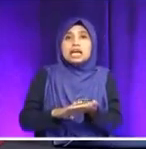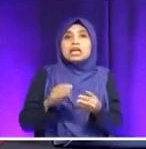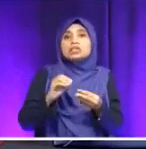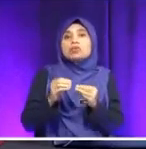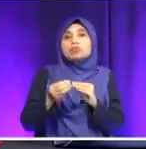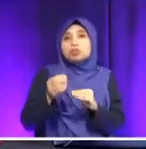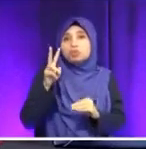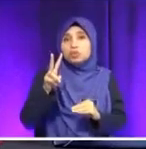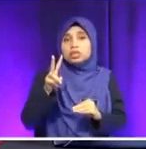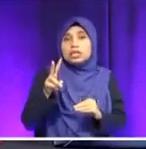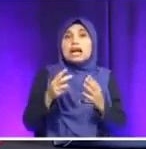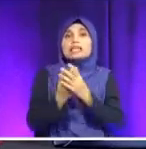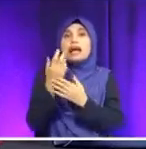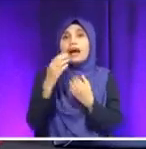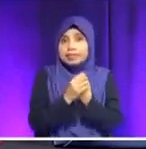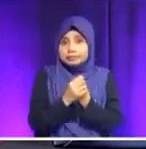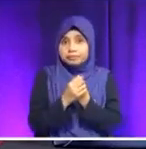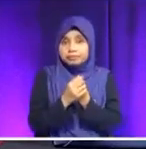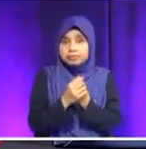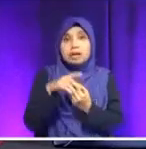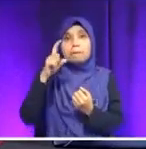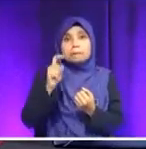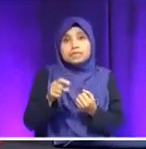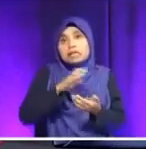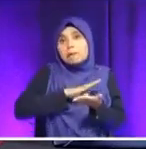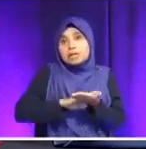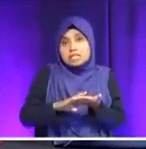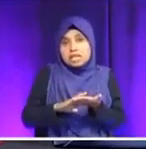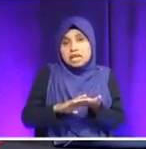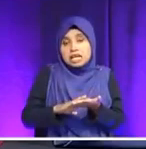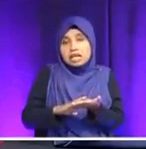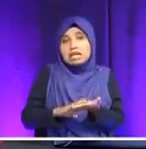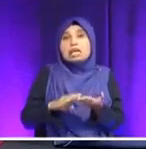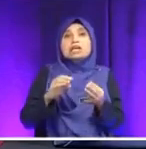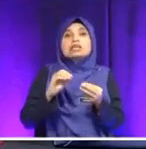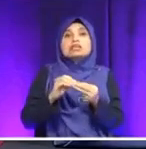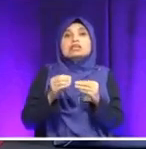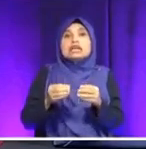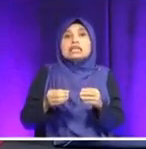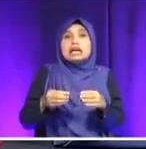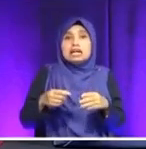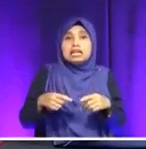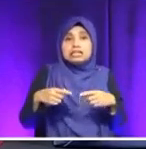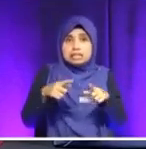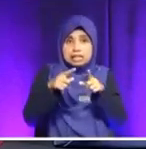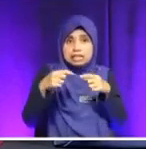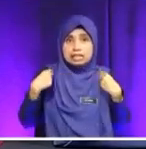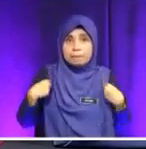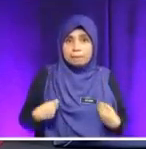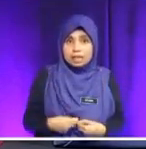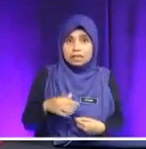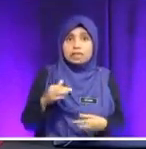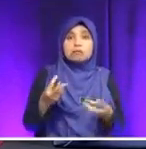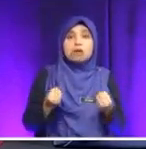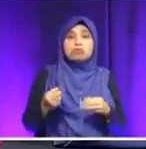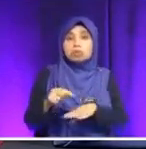kedua, tangan kita. Okey, tangan kita mesti bersih. Kemudian napkin yang kita nak gunakan juga mestilah